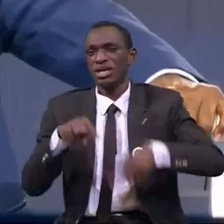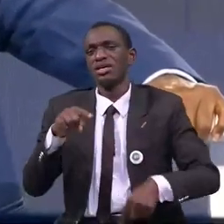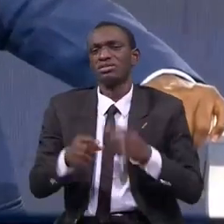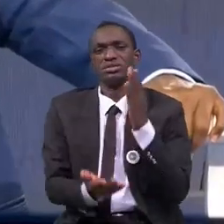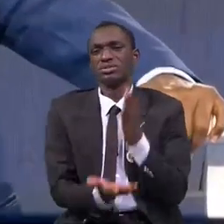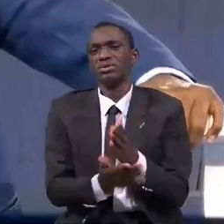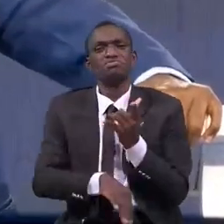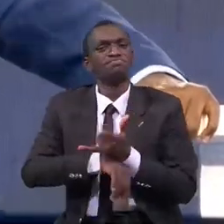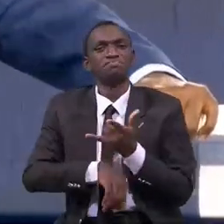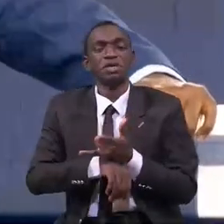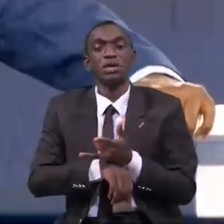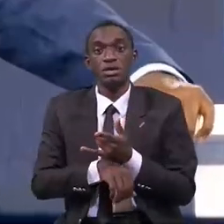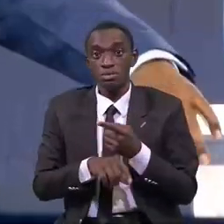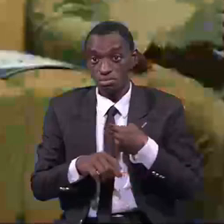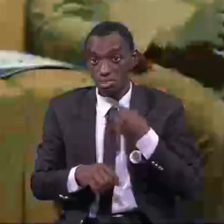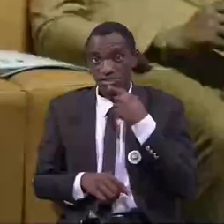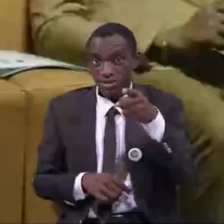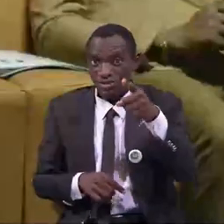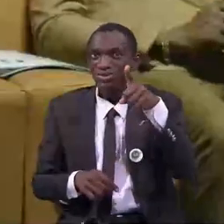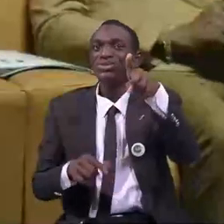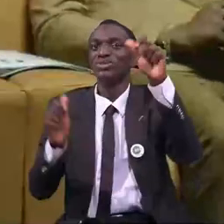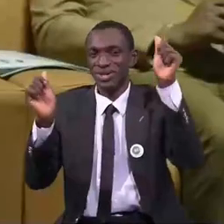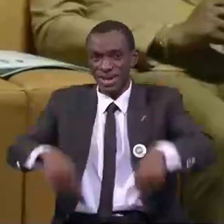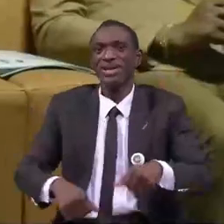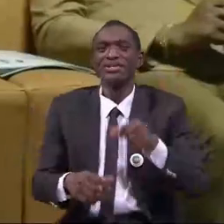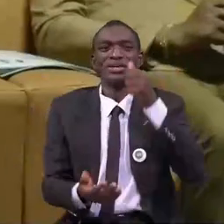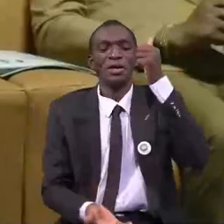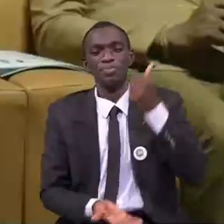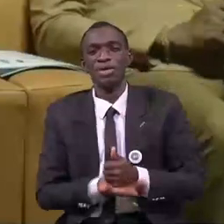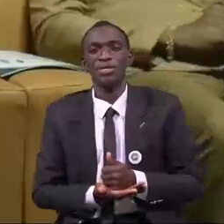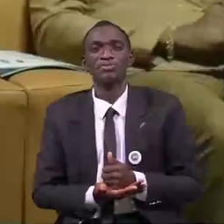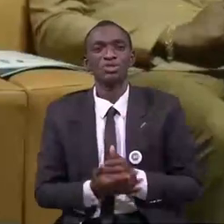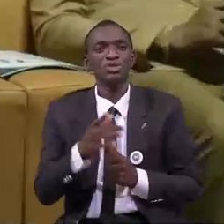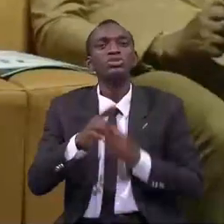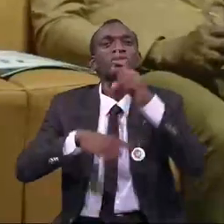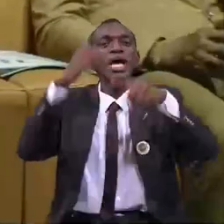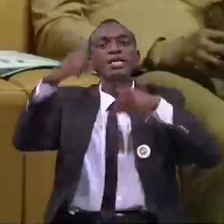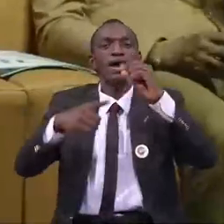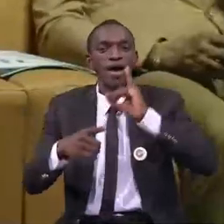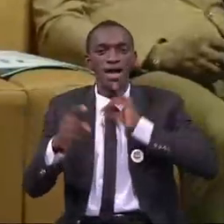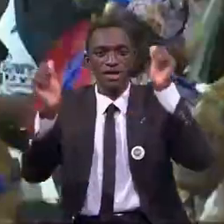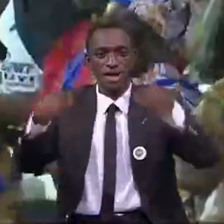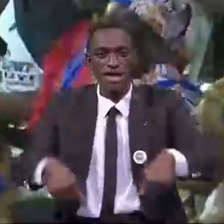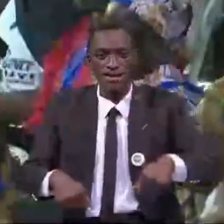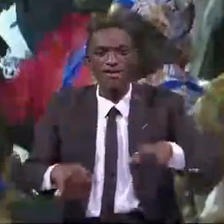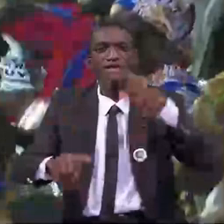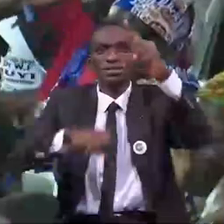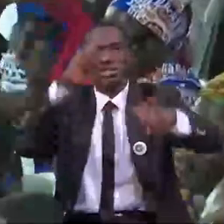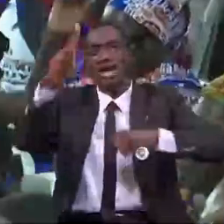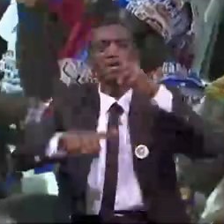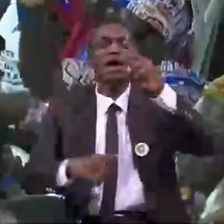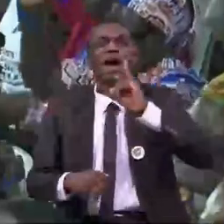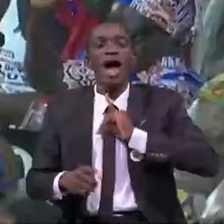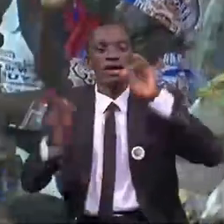peux pas je vous dis vous le pouvez je peux je